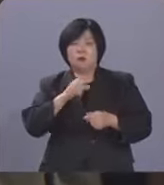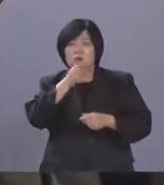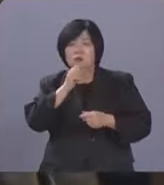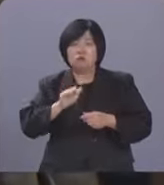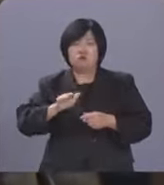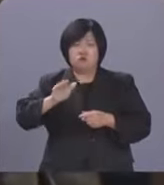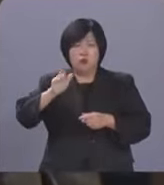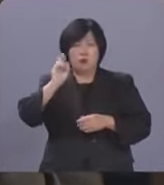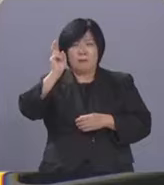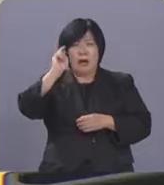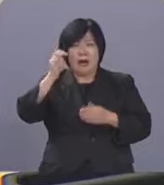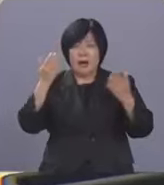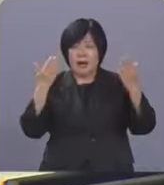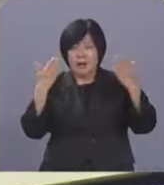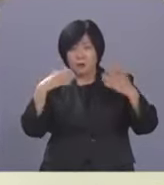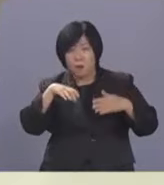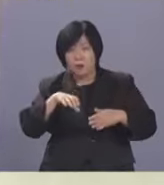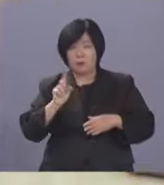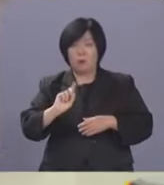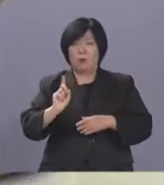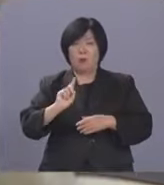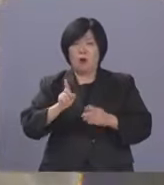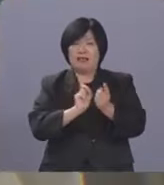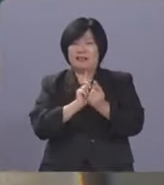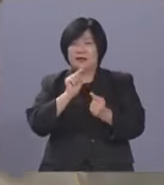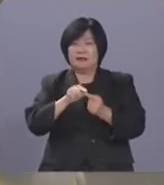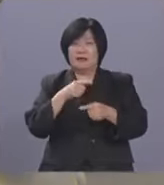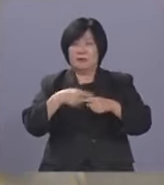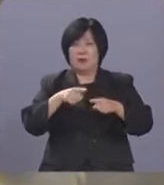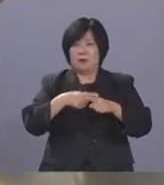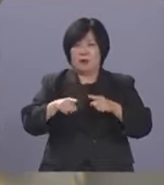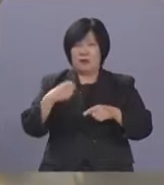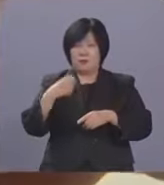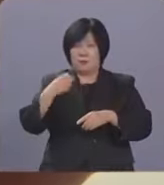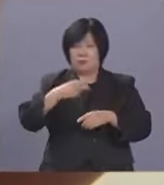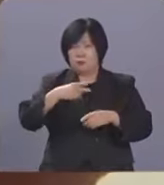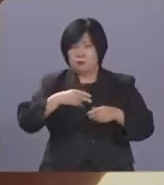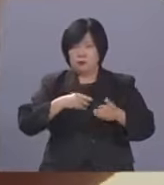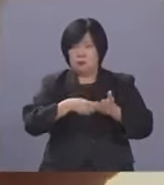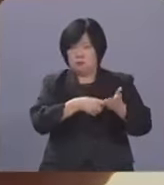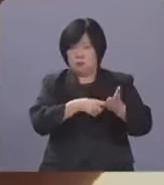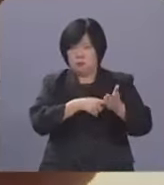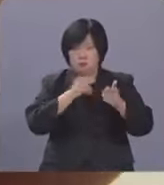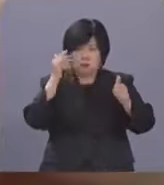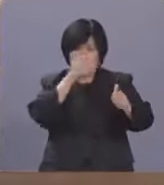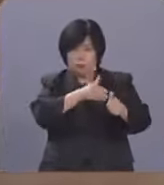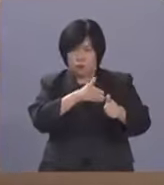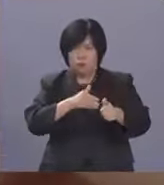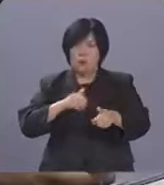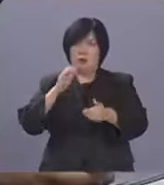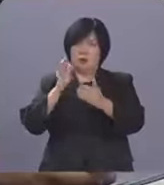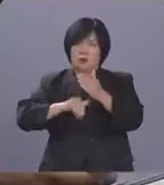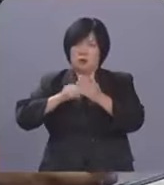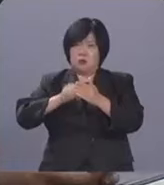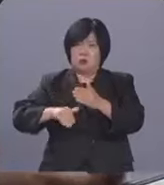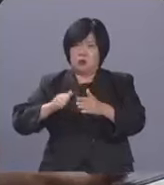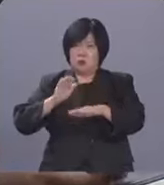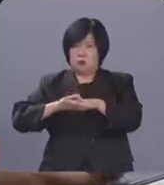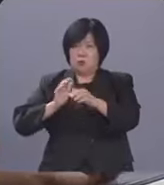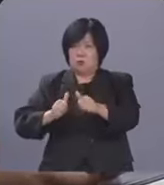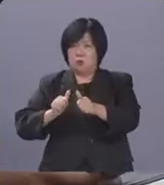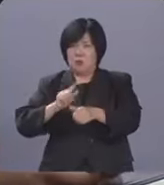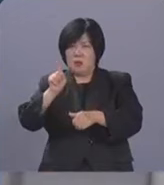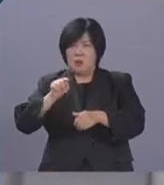가운데 학교 현장에서는 상대평가 속 수시 모집에 집중할지 정시에 도전할지 등 입시 전략 짜기에